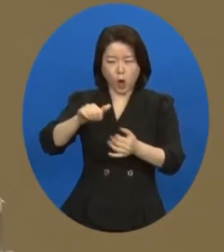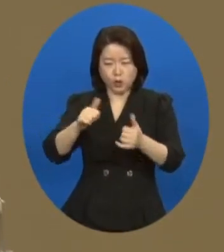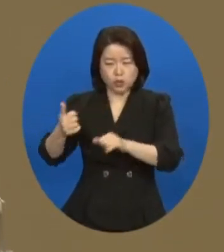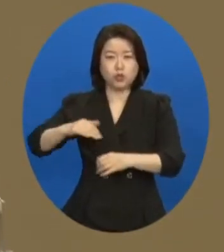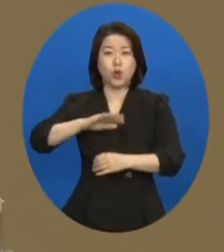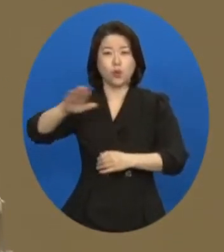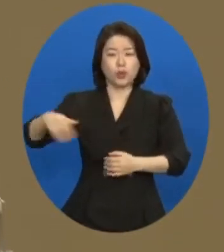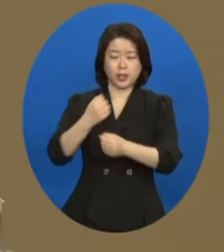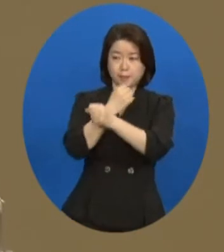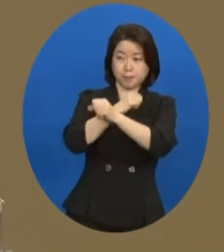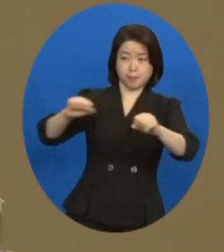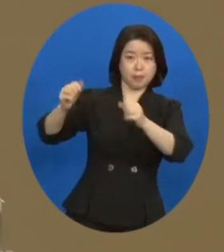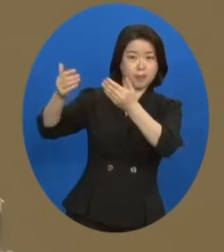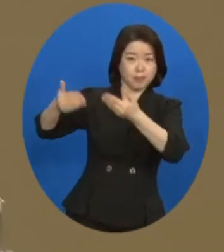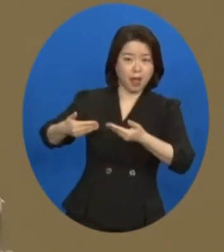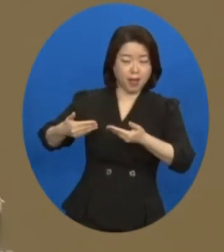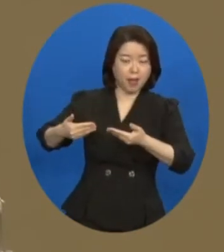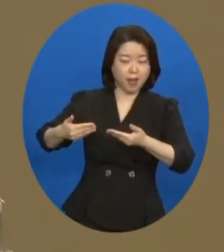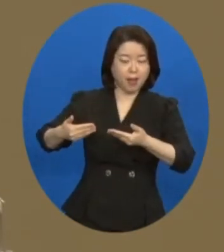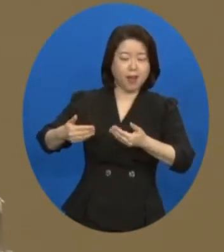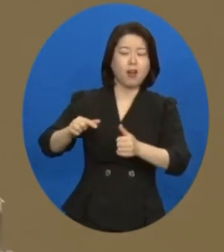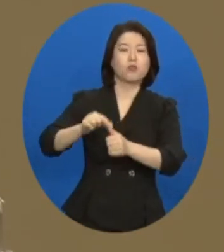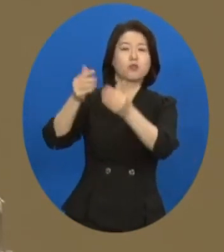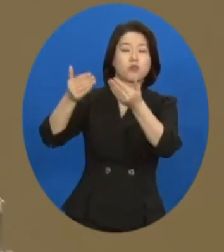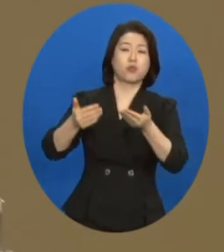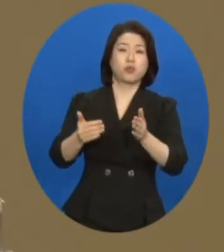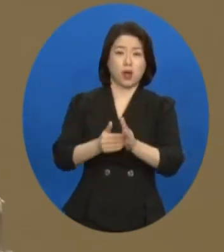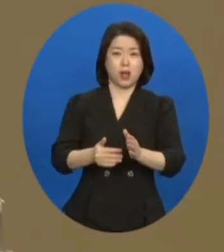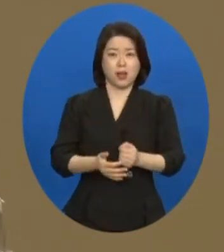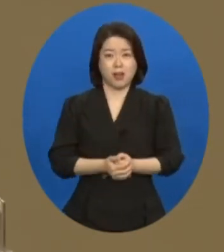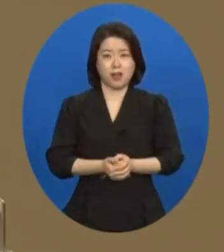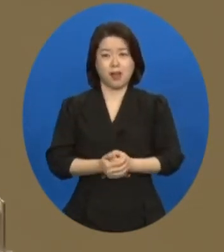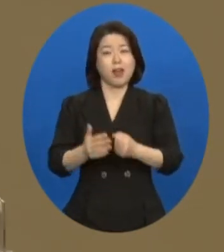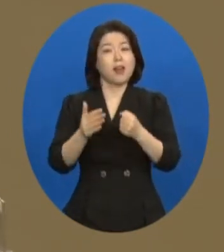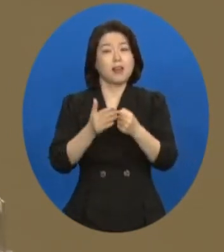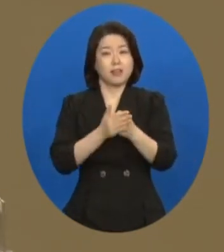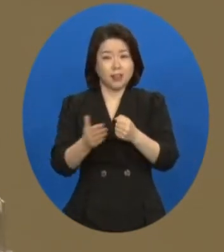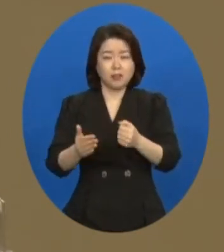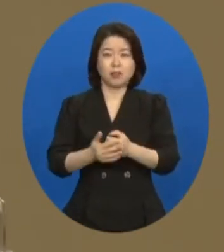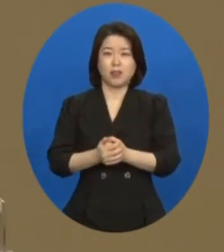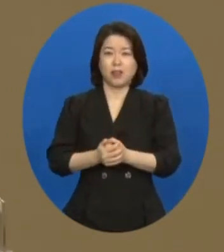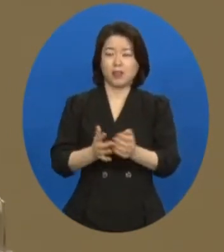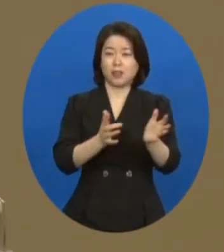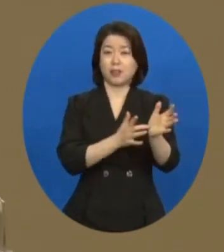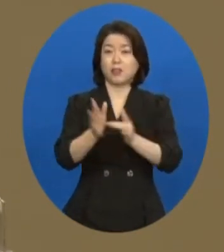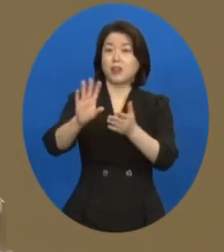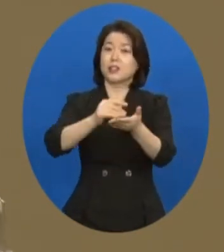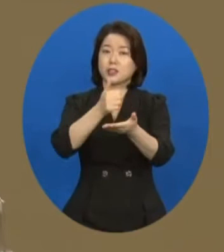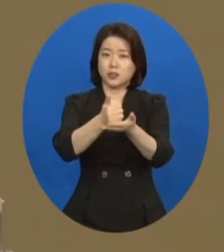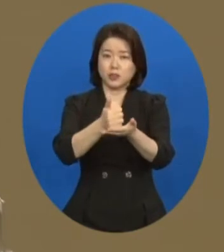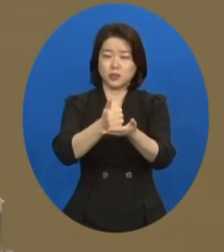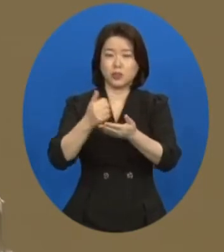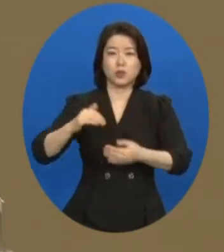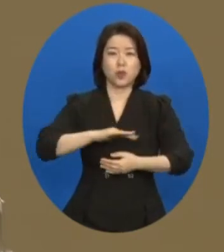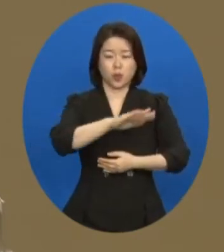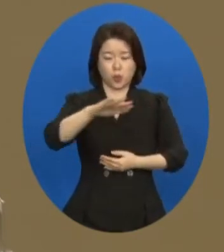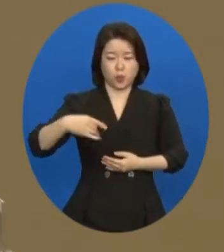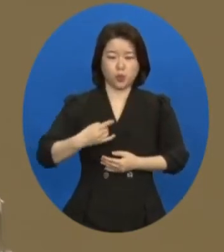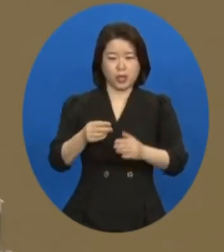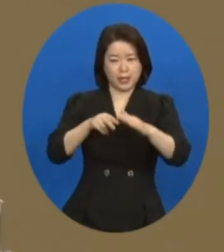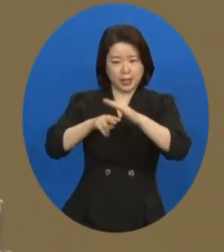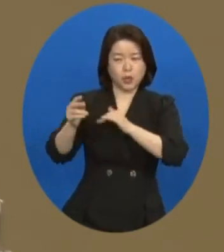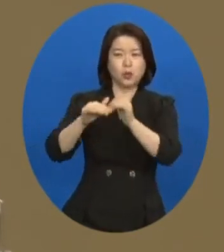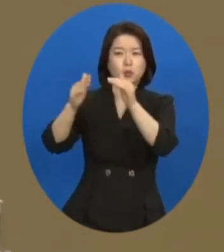용서받고 구원 받았습니다 그러므로 예수 그리스도는 우리의 도피 성의